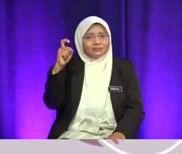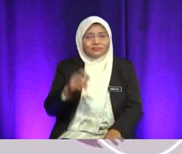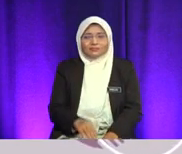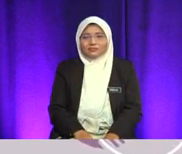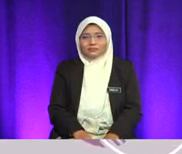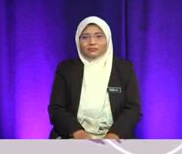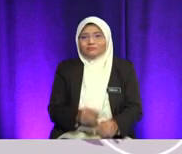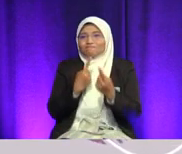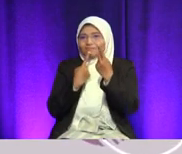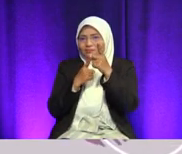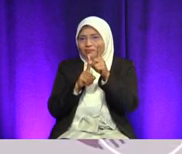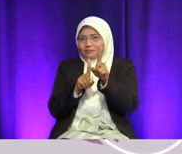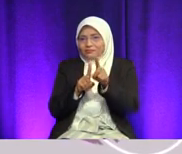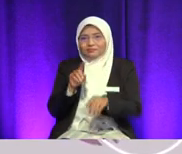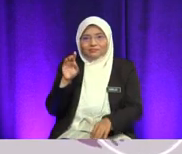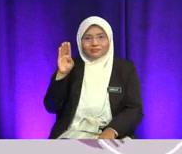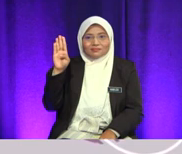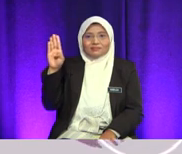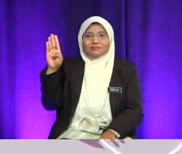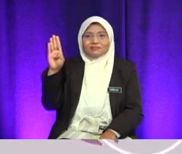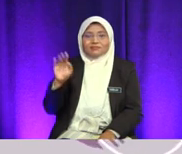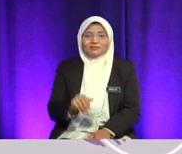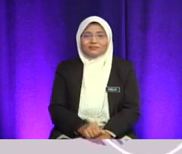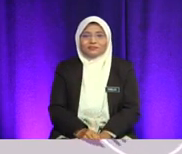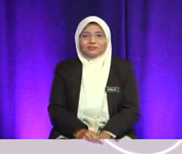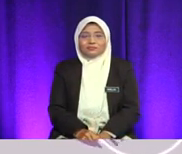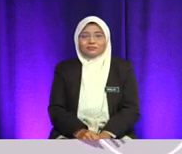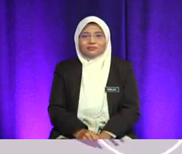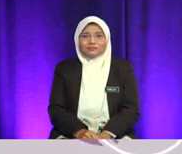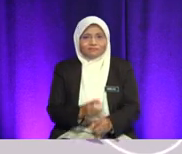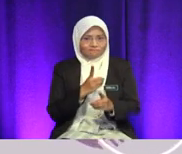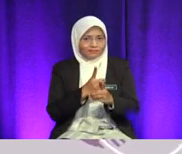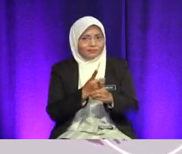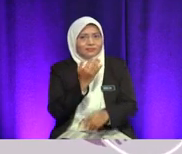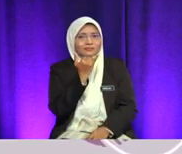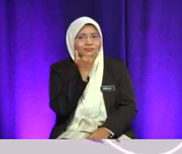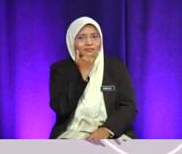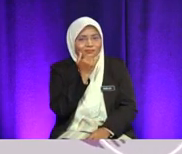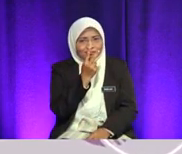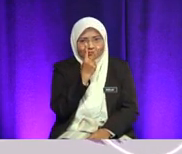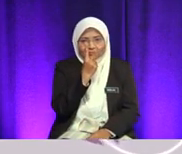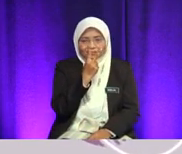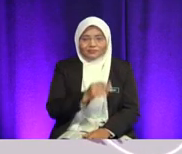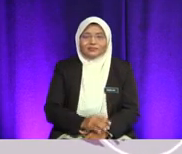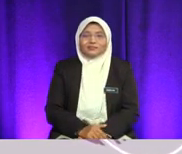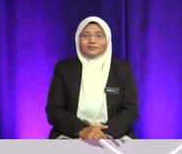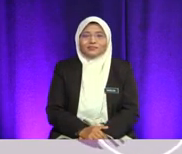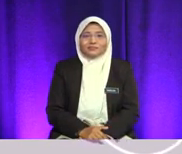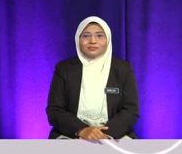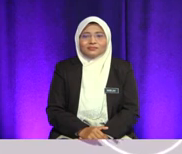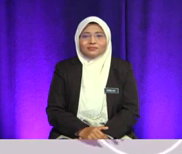Terima kasih Harry jawaban Mari kita lihat jawaban untuk soal yang ini